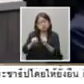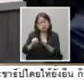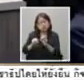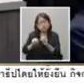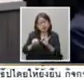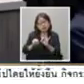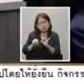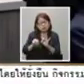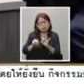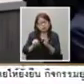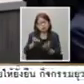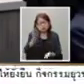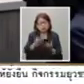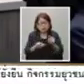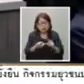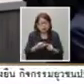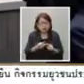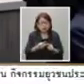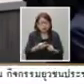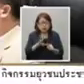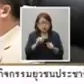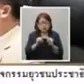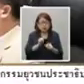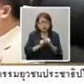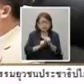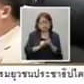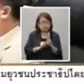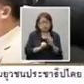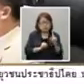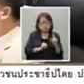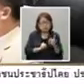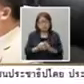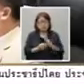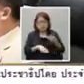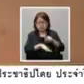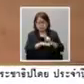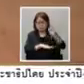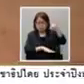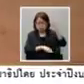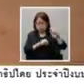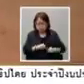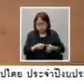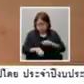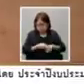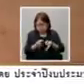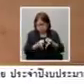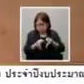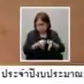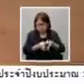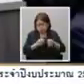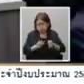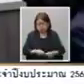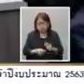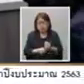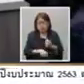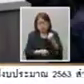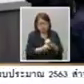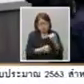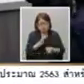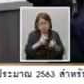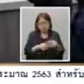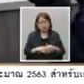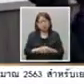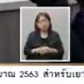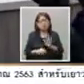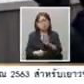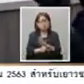ากหลังจาก161 ผู้อภิปรายจะประท้วงคำวินิจฉัยของ เพราะฉะนั้น ไม่ได้นะคะ สิ่งที่ผมอธิบายเนี่ยเป็นคำอธิบายใหม ่ครับข